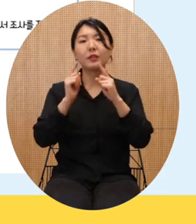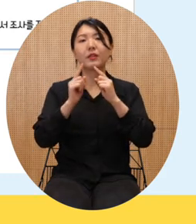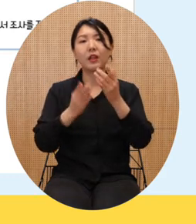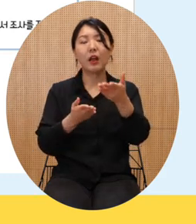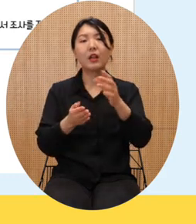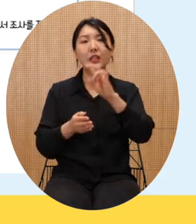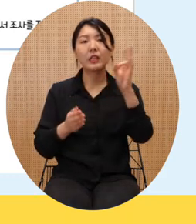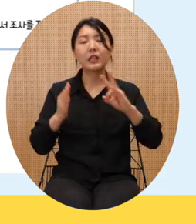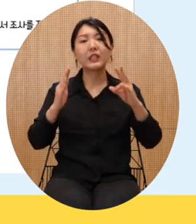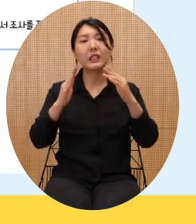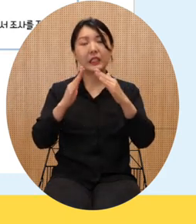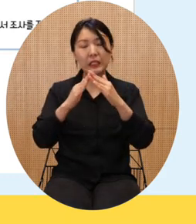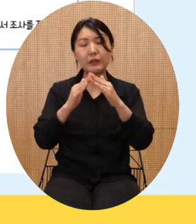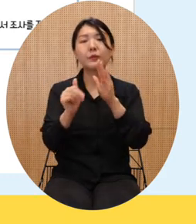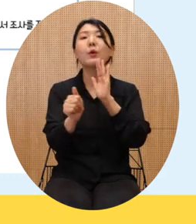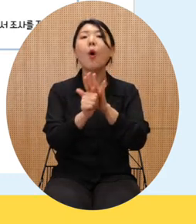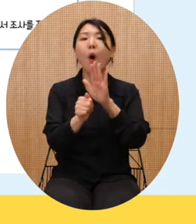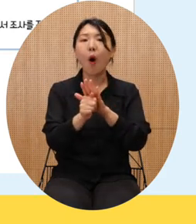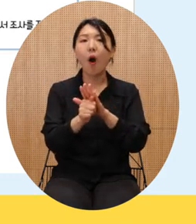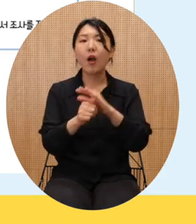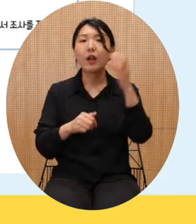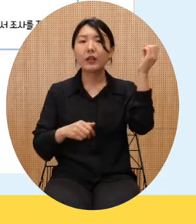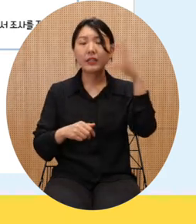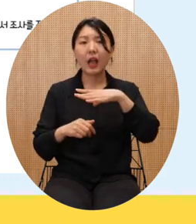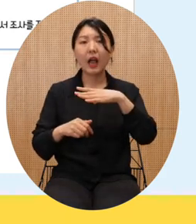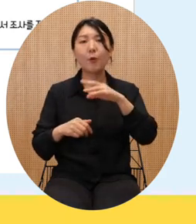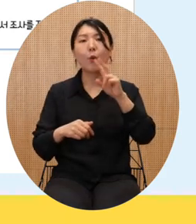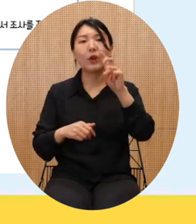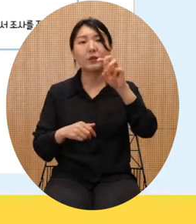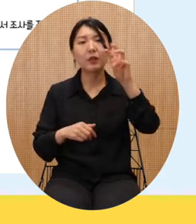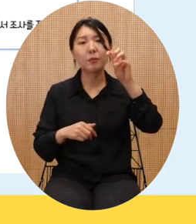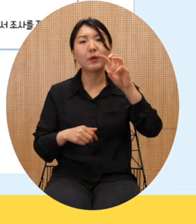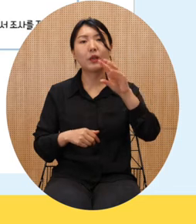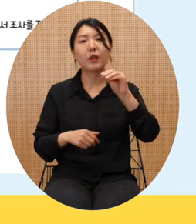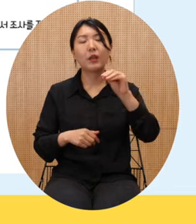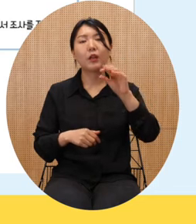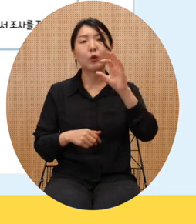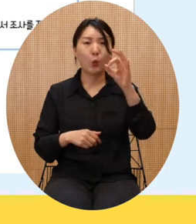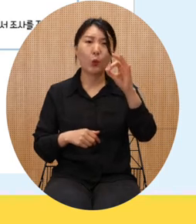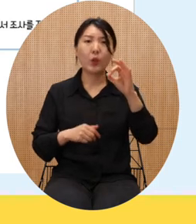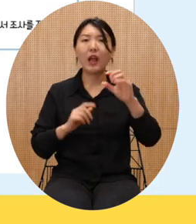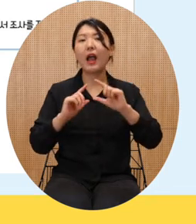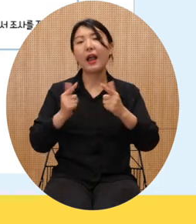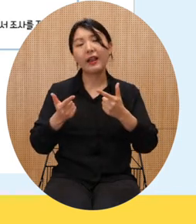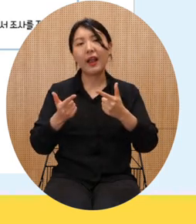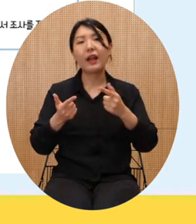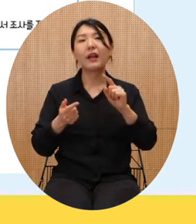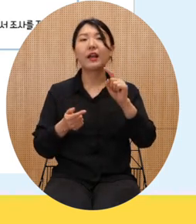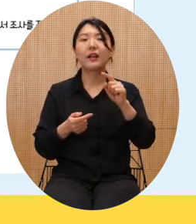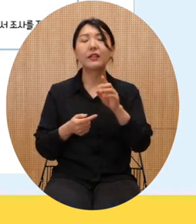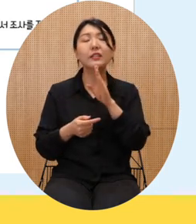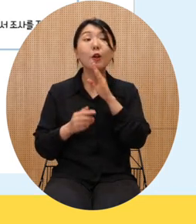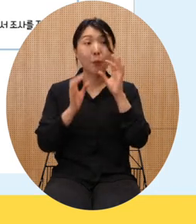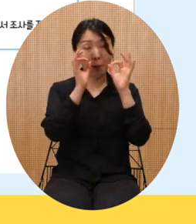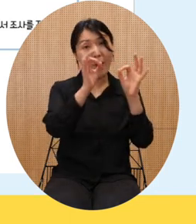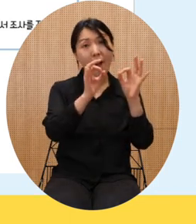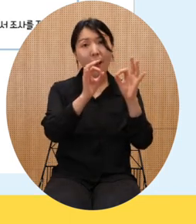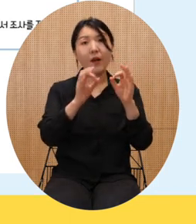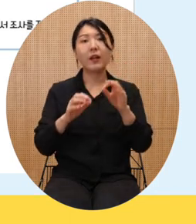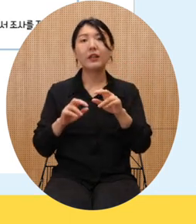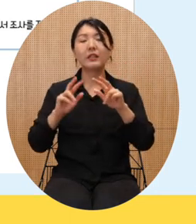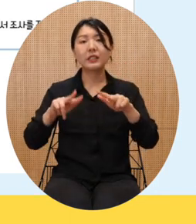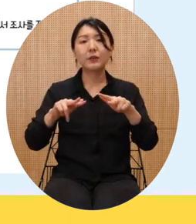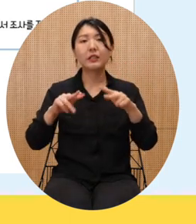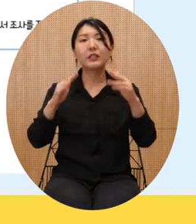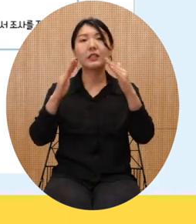다시 말씀드리겠지만 시흥형 주거비 지원은 그냥 단순한 20만 원에서 30만 원이 아니더라고요. 쓰고 계신 분들은